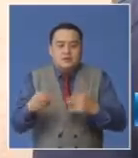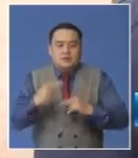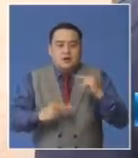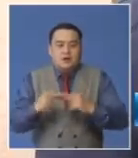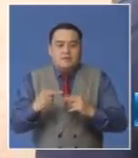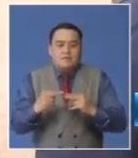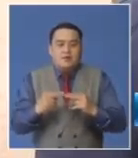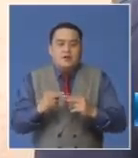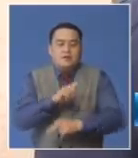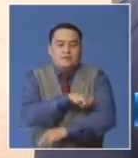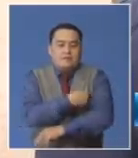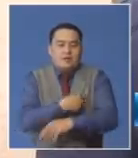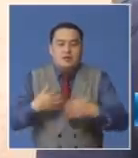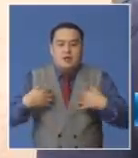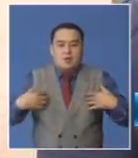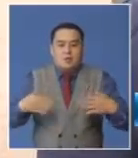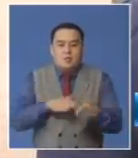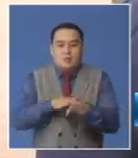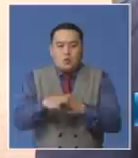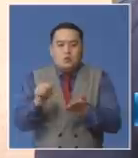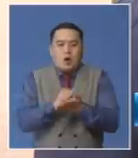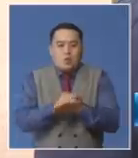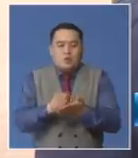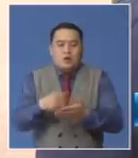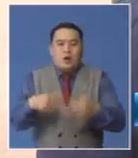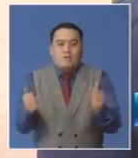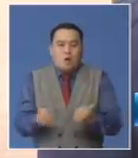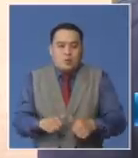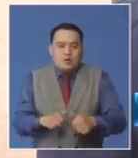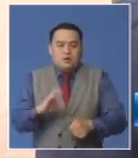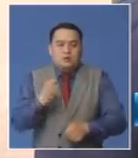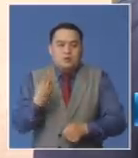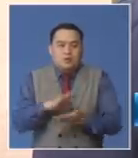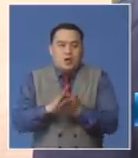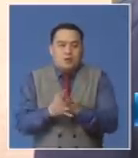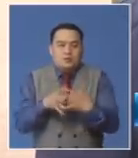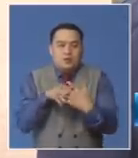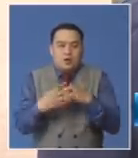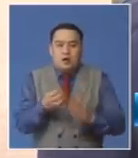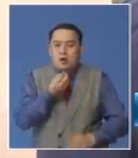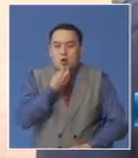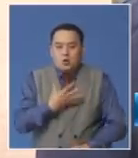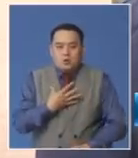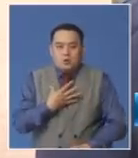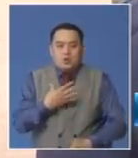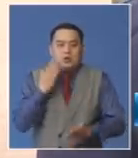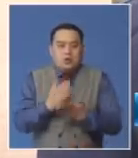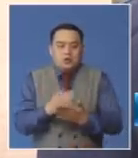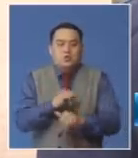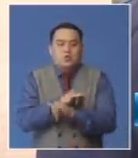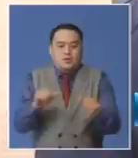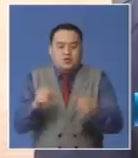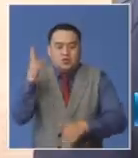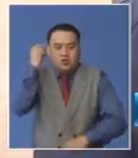ветеринарного пункта документы уже полностью оформлена в целом социально-экономическое положение сила неплохое заметен демографический рост